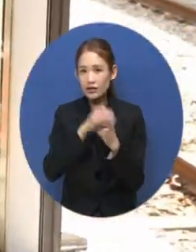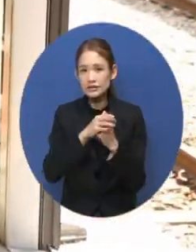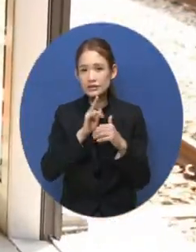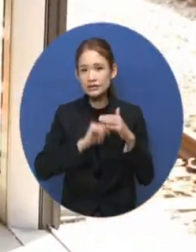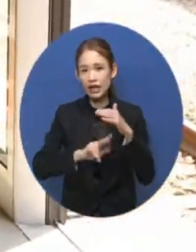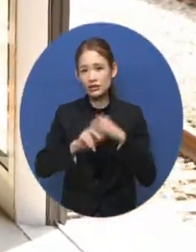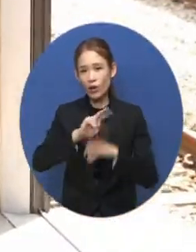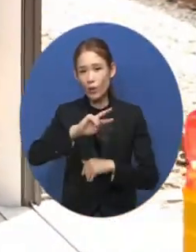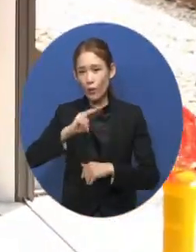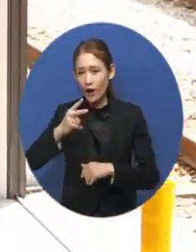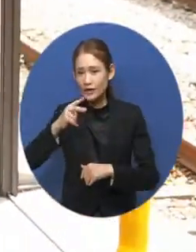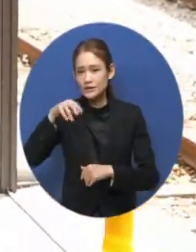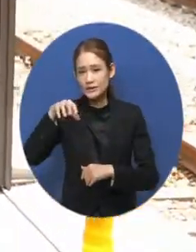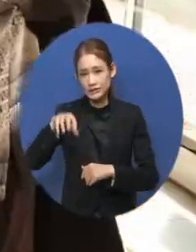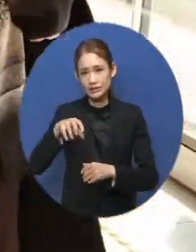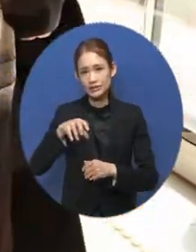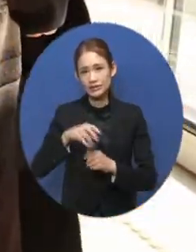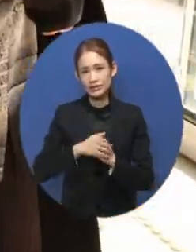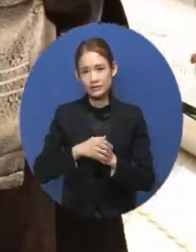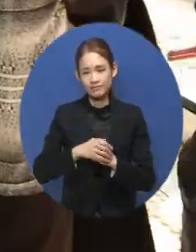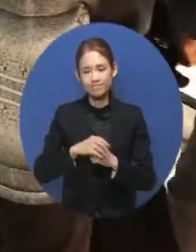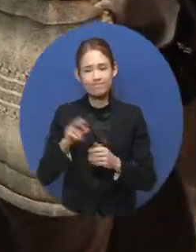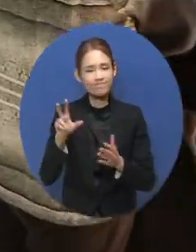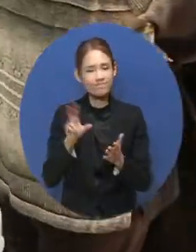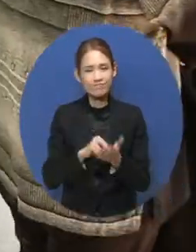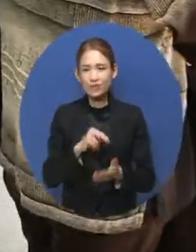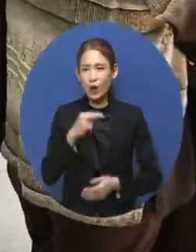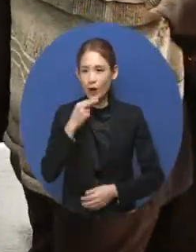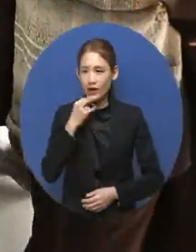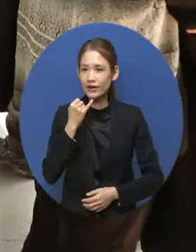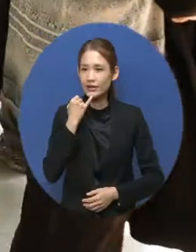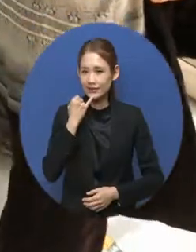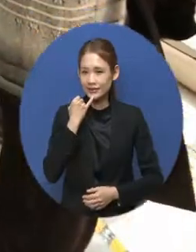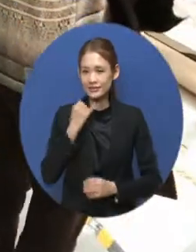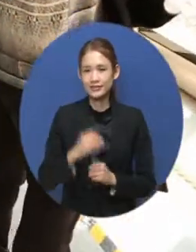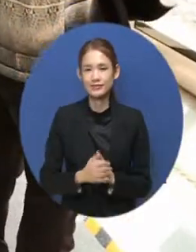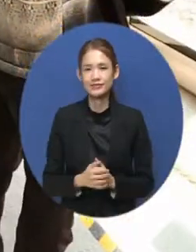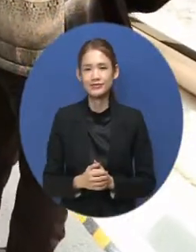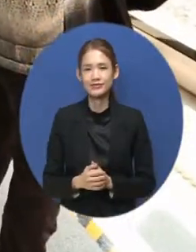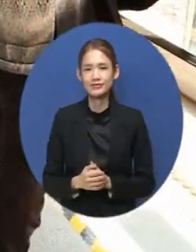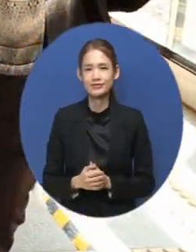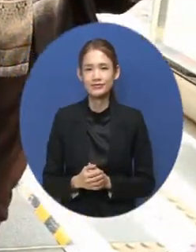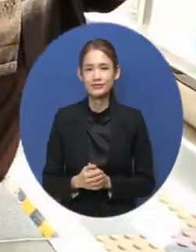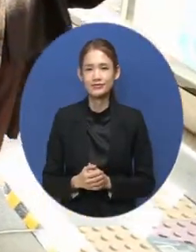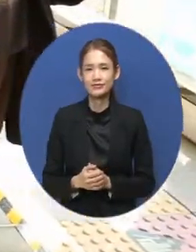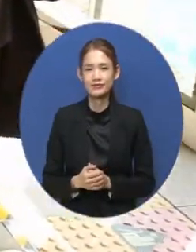지하철 환승하는 것쯤은 식은 죽 먹기라는 원준 씨.